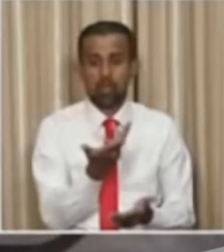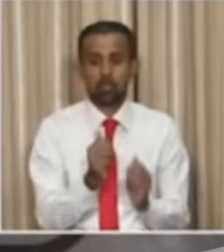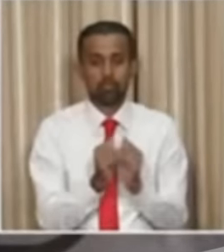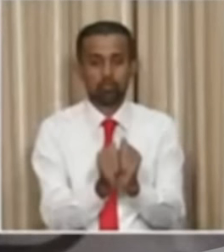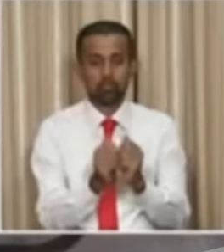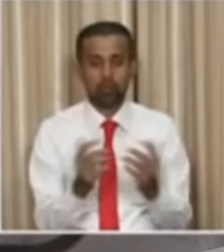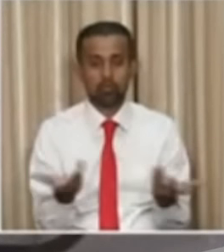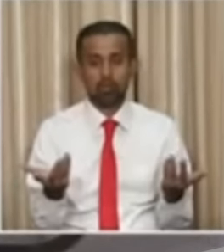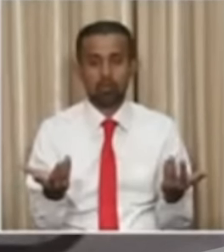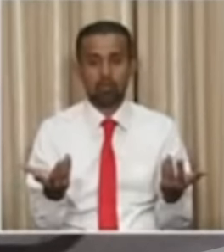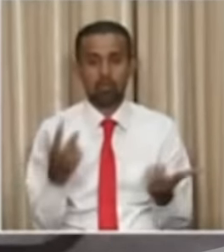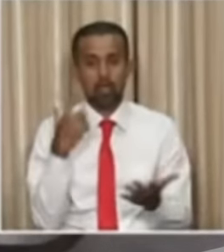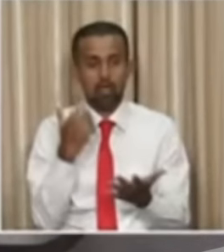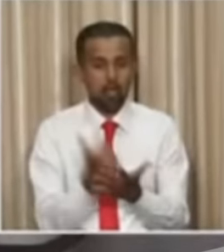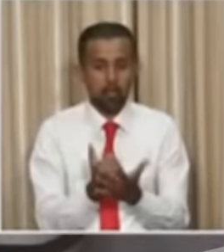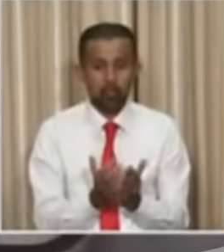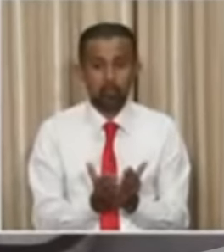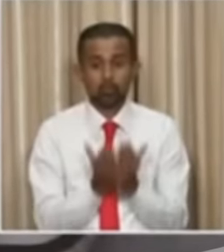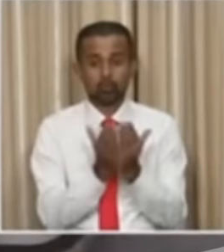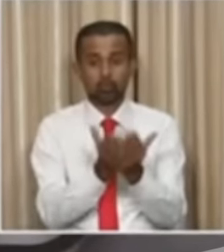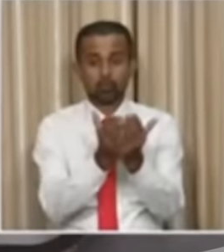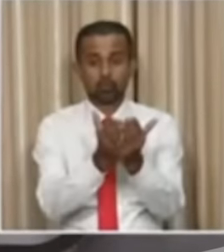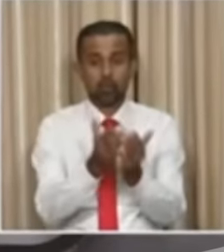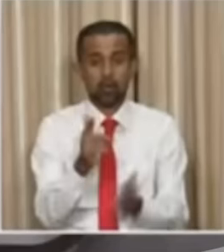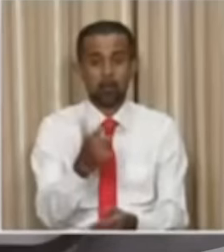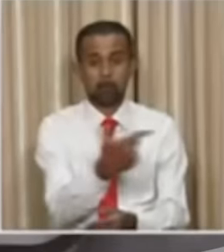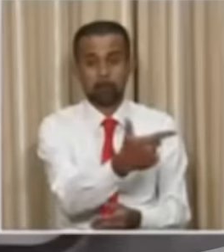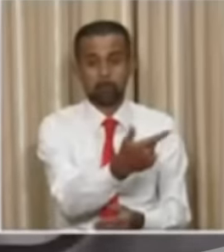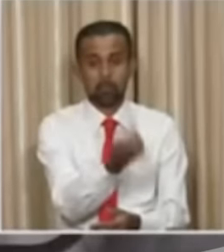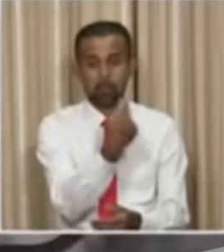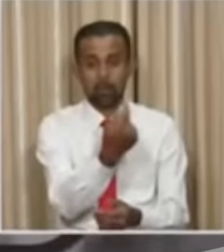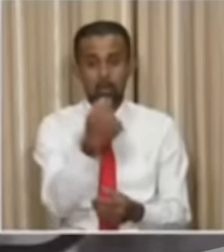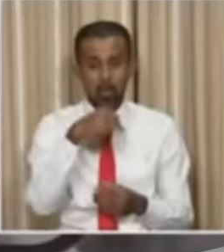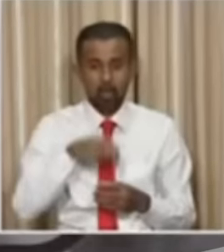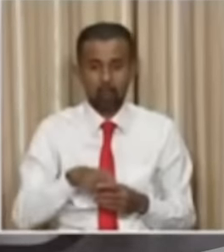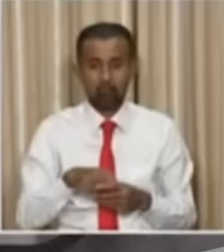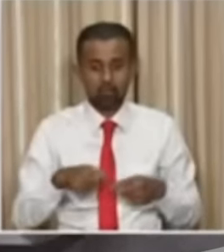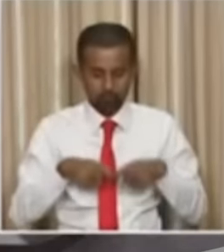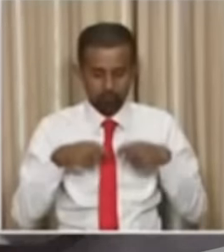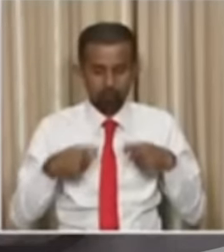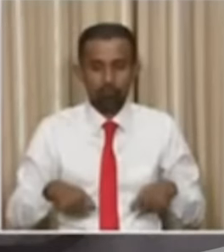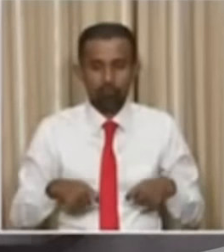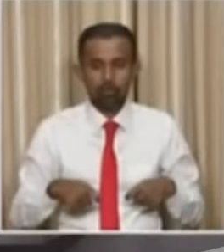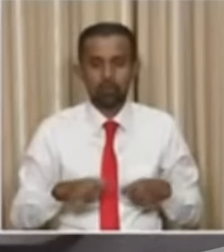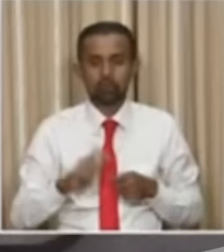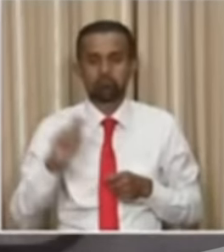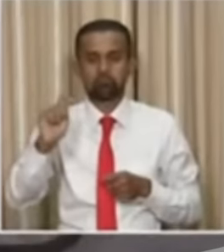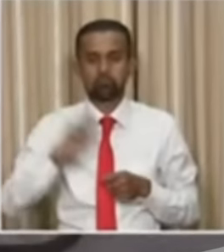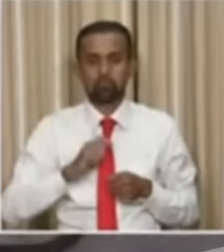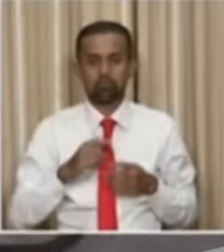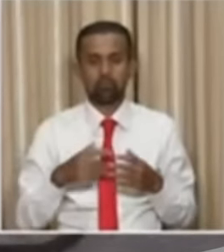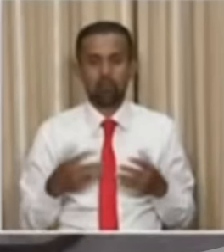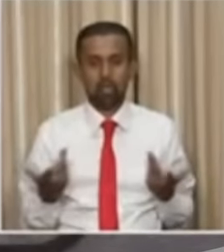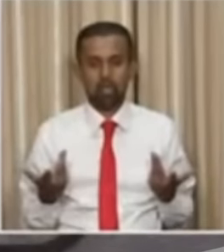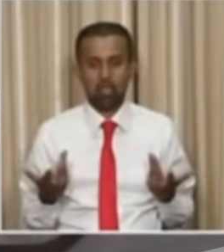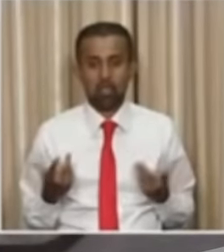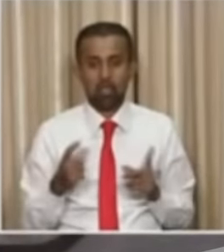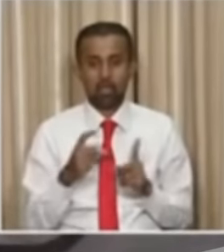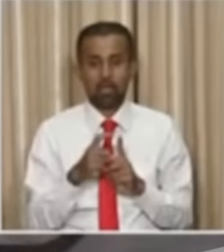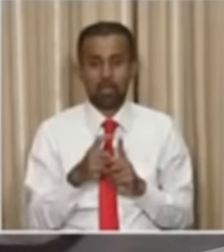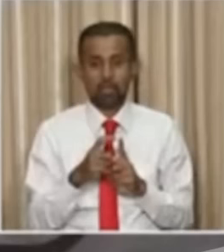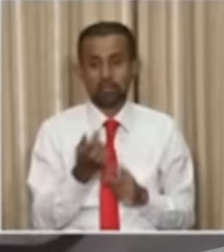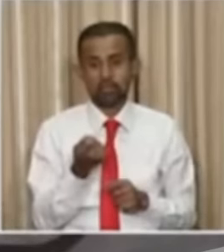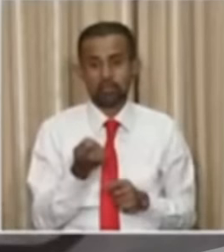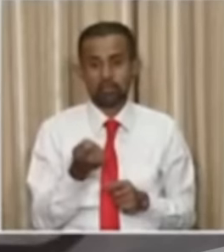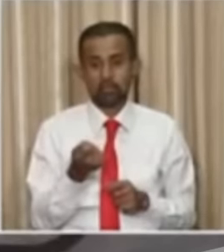බෑ. අමාරුවෙන් මුහුද ගිල්ල මාළු ටිකක් අල්ලන් ආවත් ඒ දරපු වියදම උපය ගන්න බෑ. මොකද ඩීසල් වල මිල